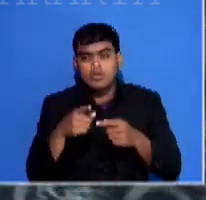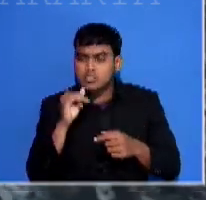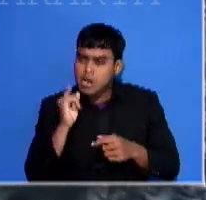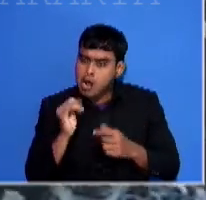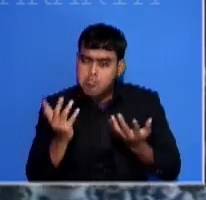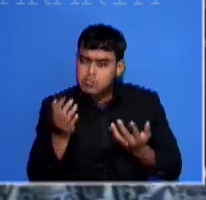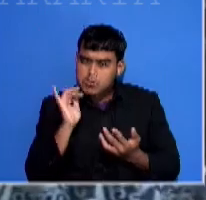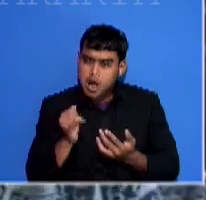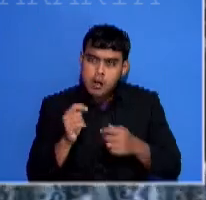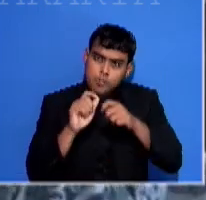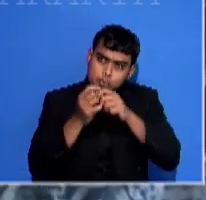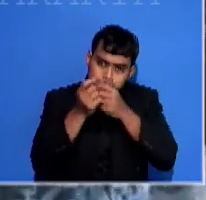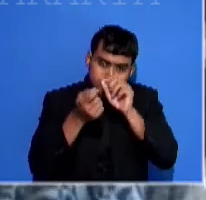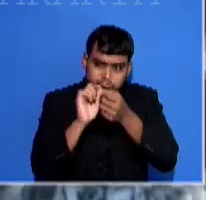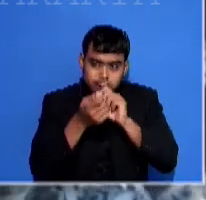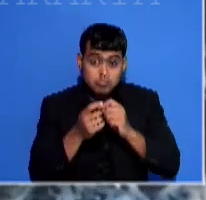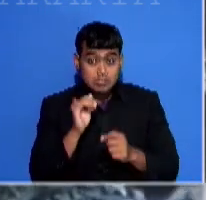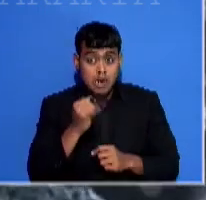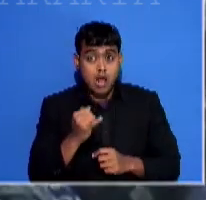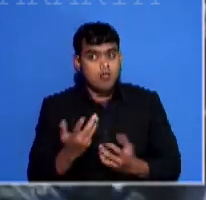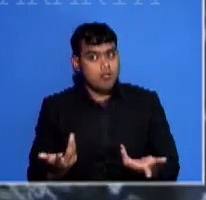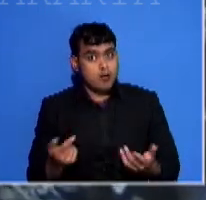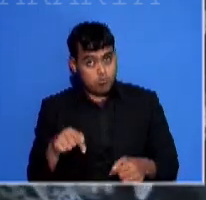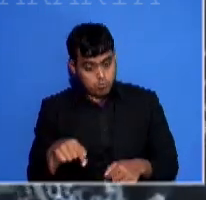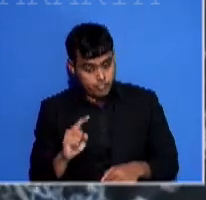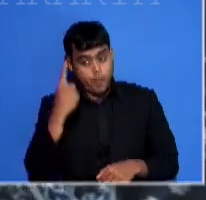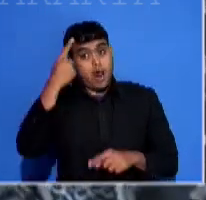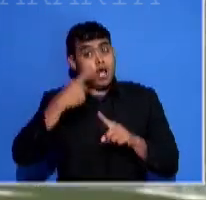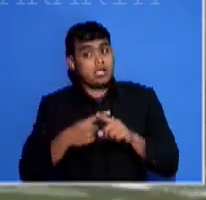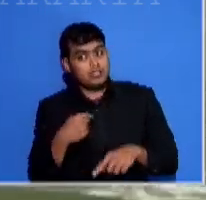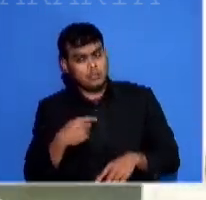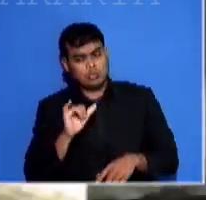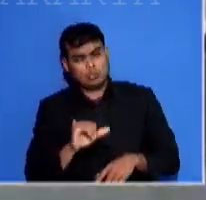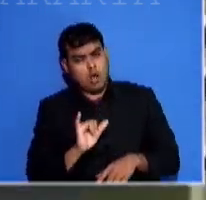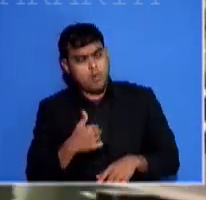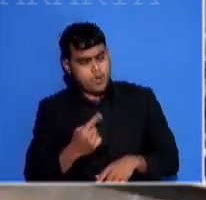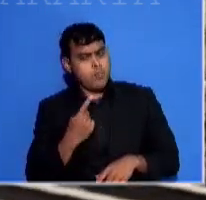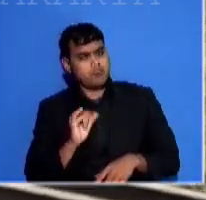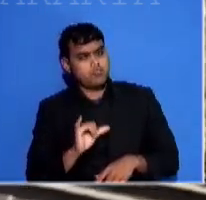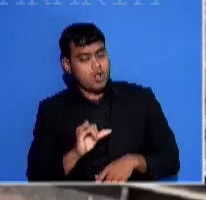bagus. Ya. Ini baru pertama ini mungkin. Ini baru pertama kali bikinnya.